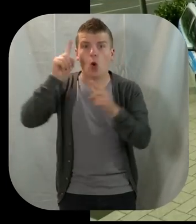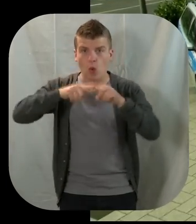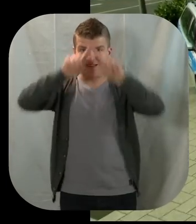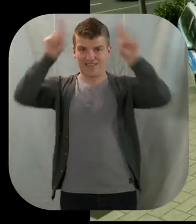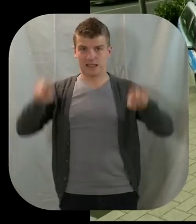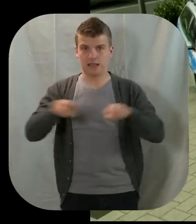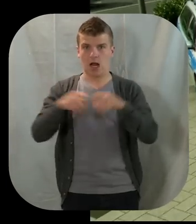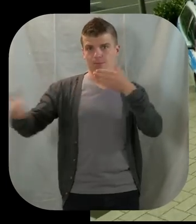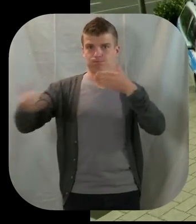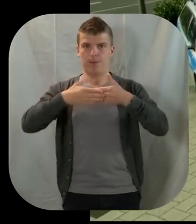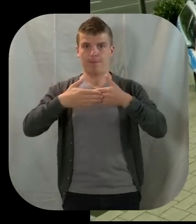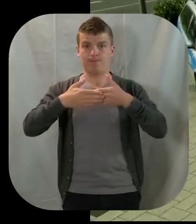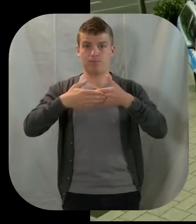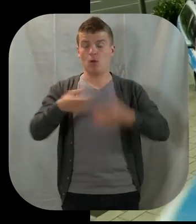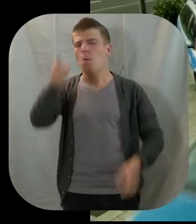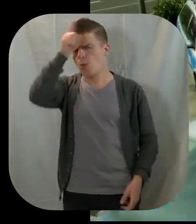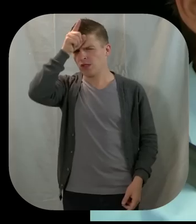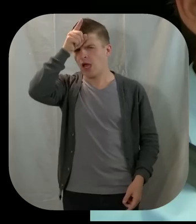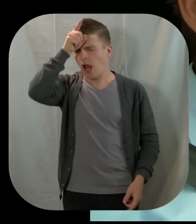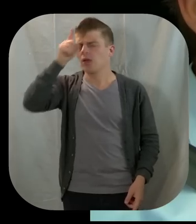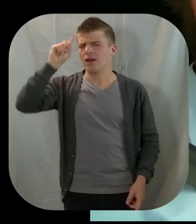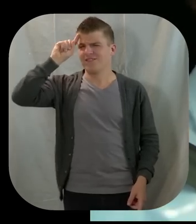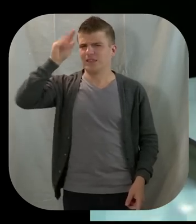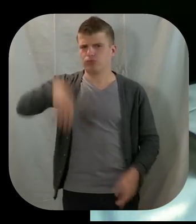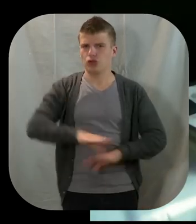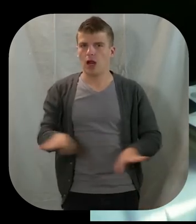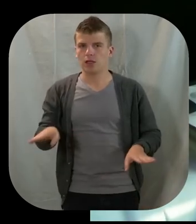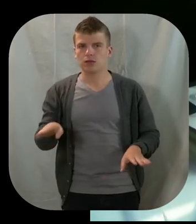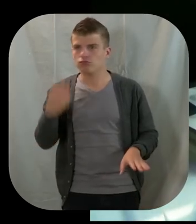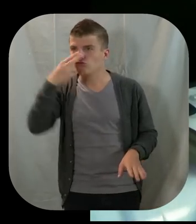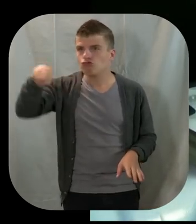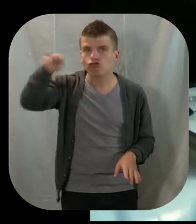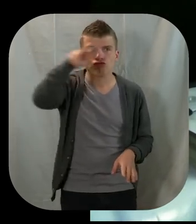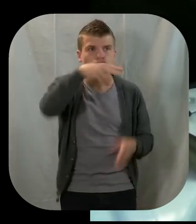Auch die Polizei weiß natürlich Bescheid und hält die Augen offen.